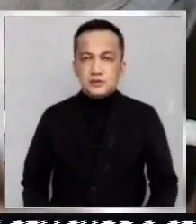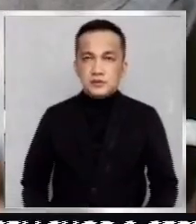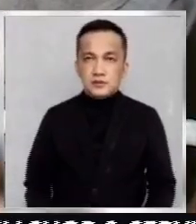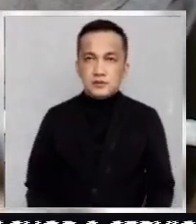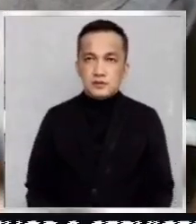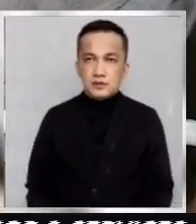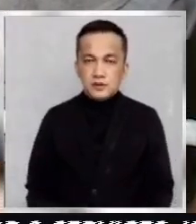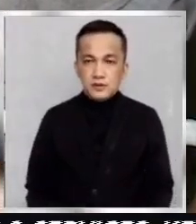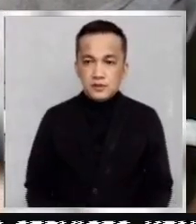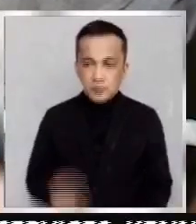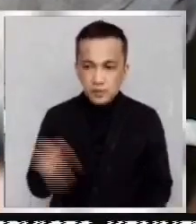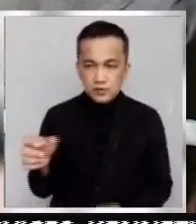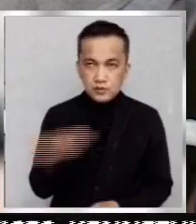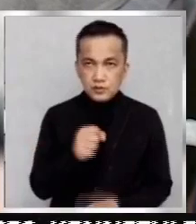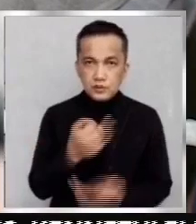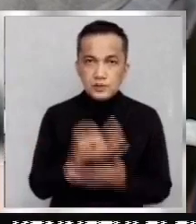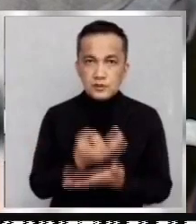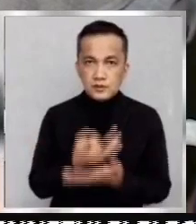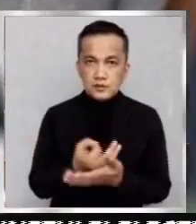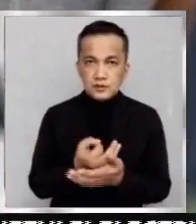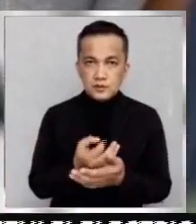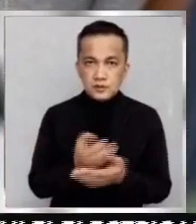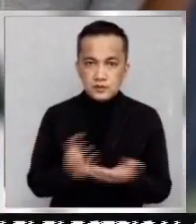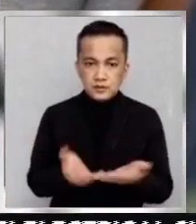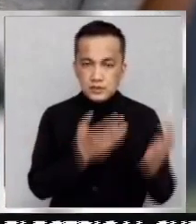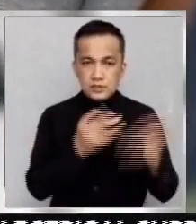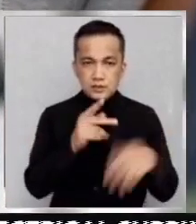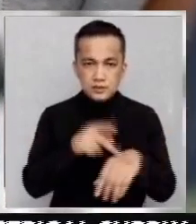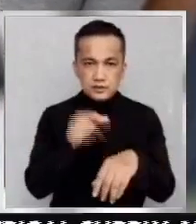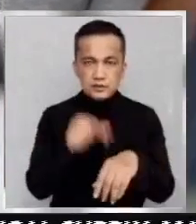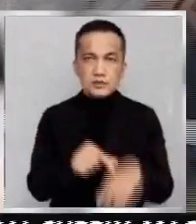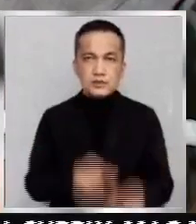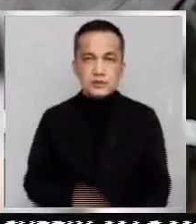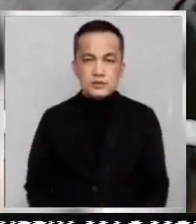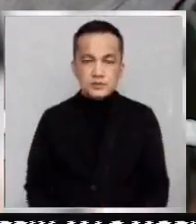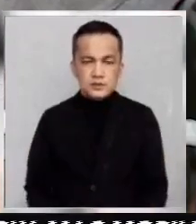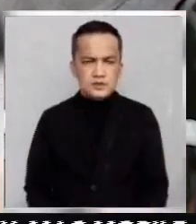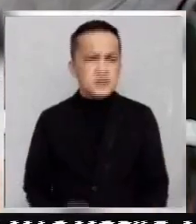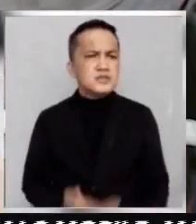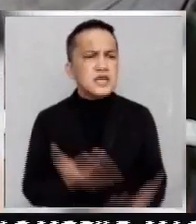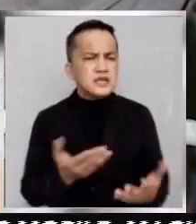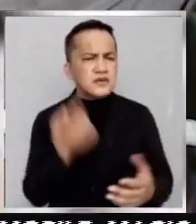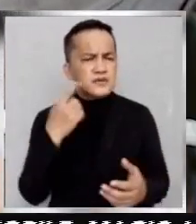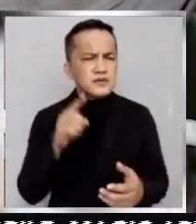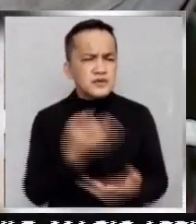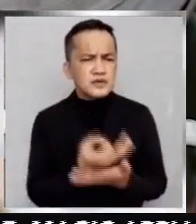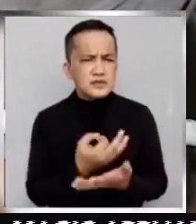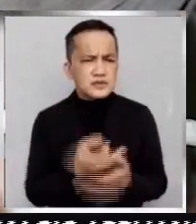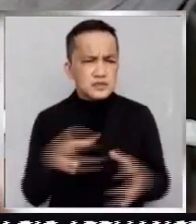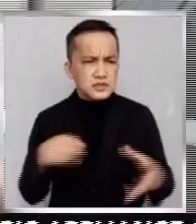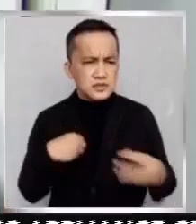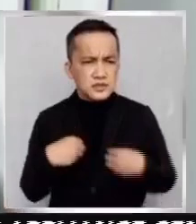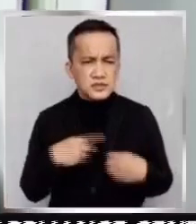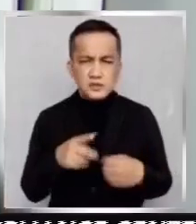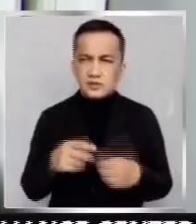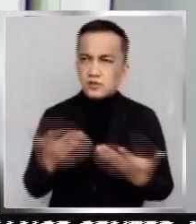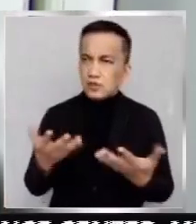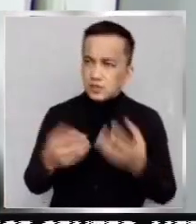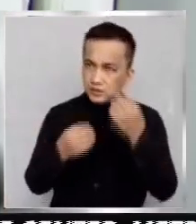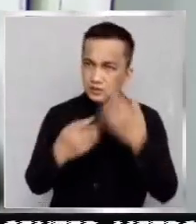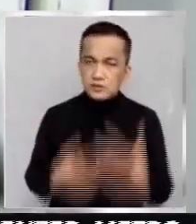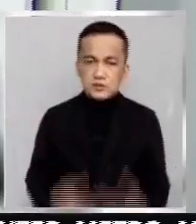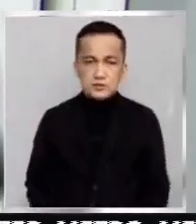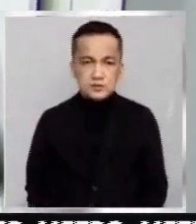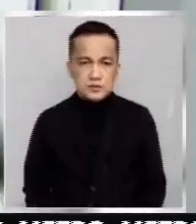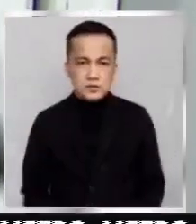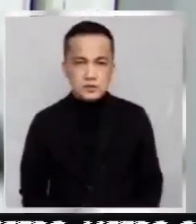pagkakuha ko daw ng pera, dadaling ko lang ng paranyake. Ako. Para saan po yung pera natatanggapin niyo po? Ay, wala po siya kasi sinabi sa akin. Nakatakas naman